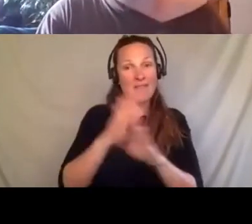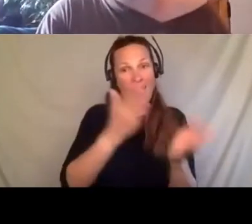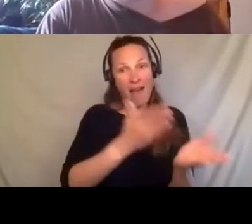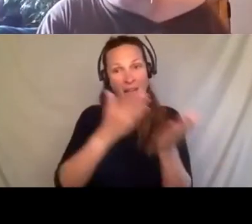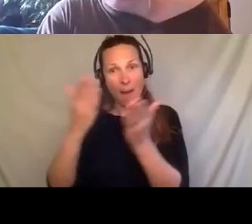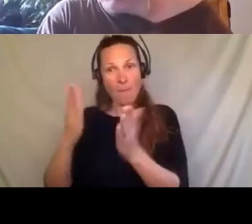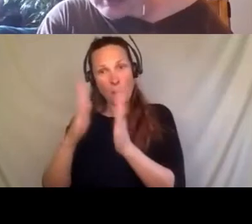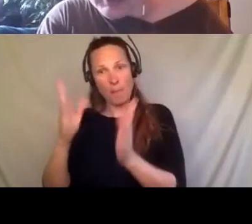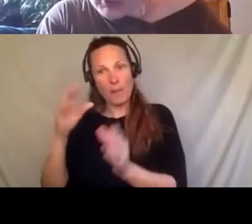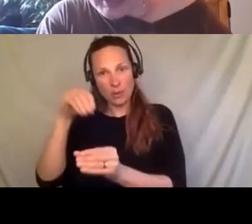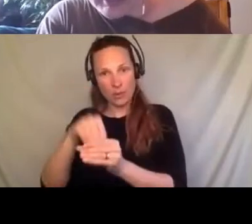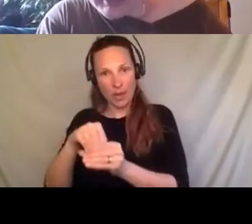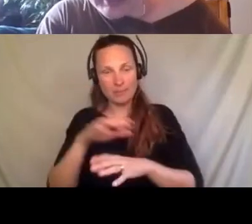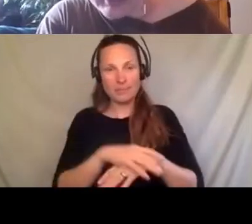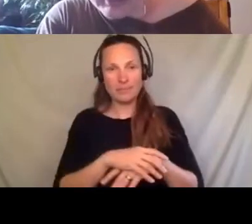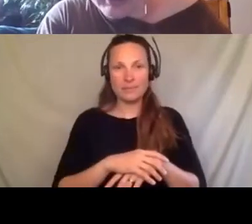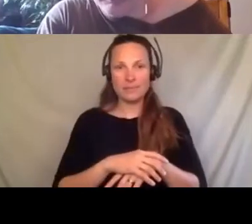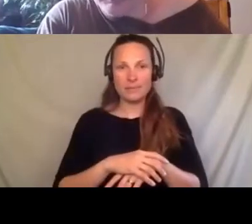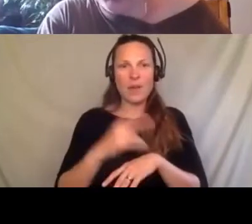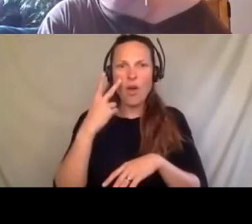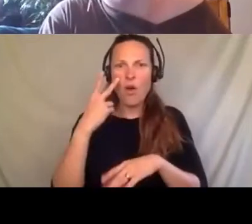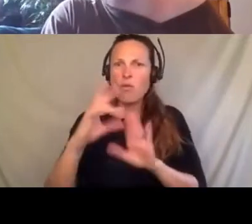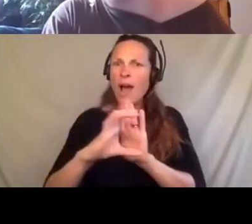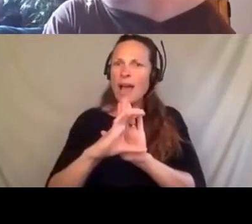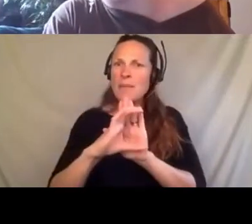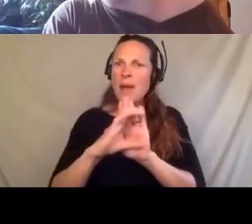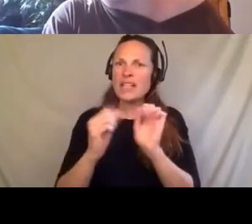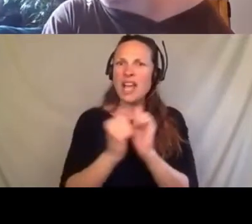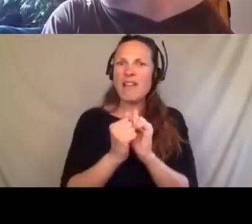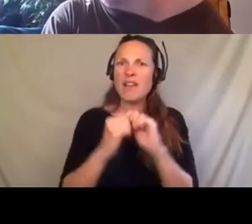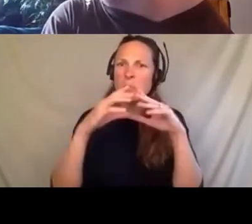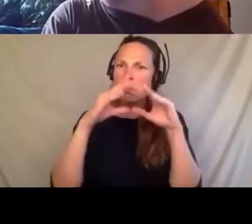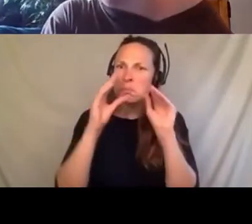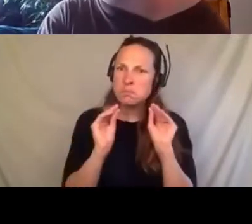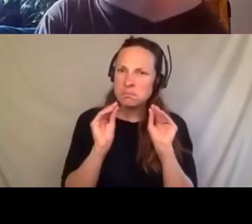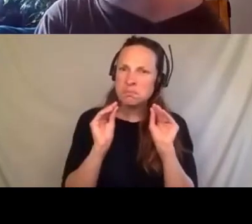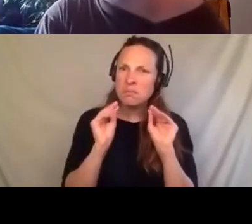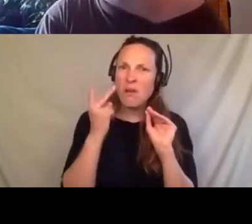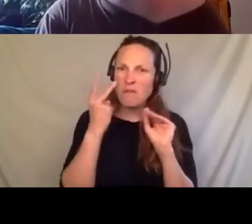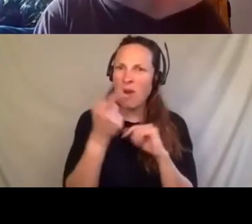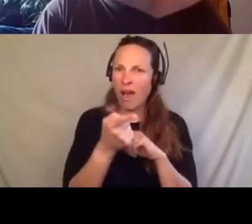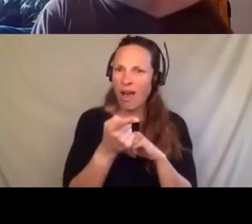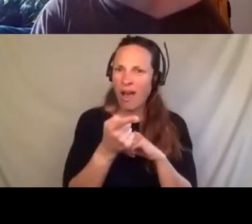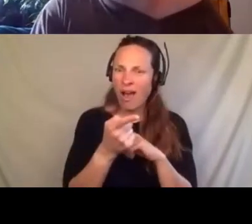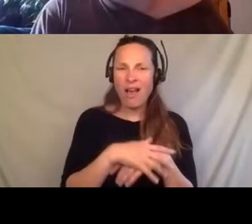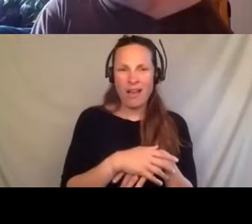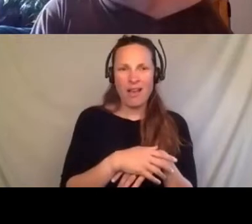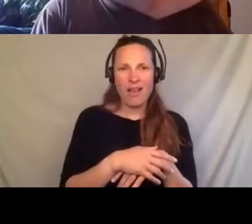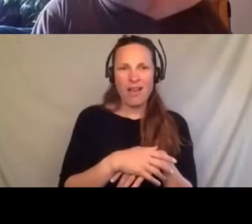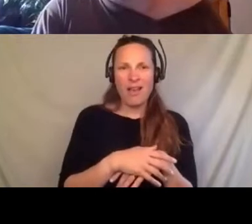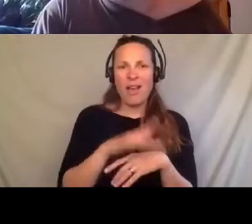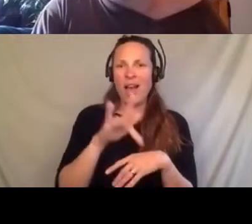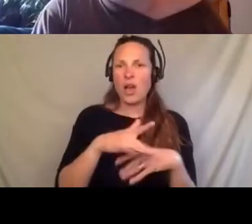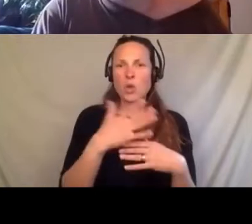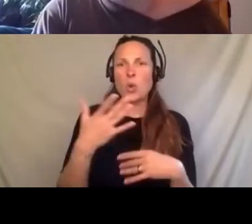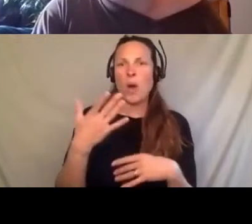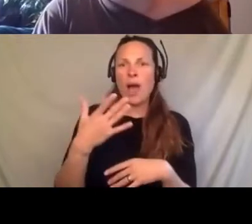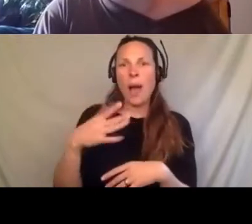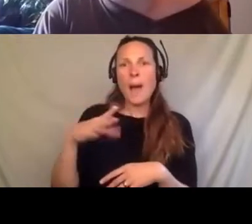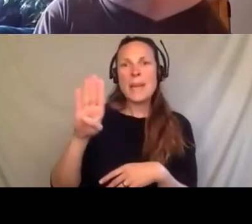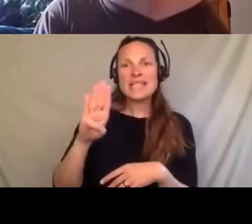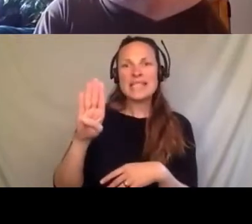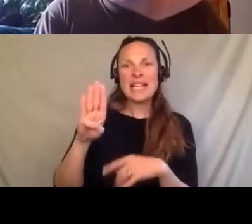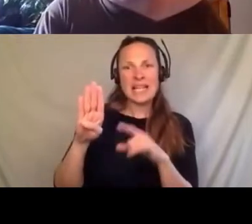Puis, si vous regardez ici, il y a un petit bonhomme qui fait une face triste. Ça, c'est parce que le basilic